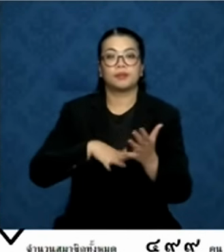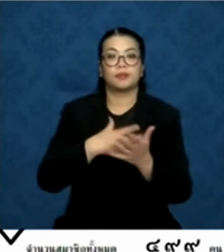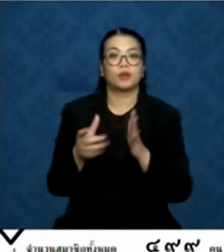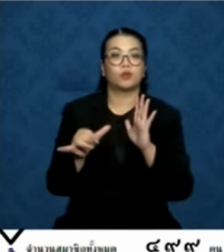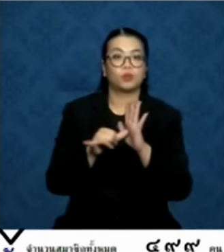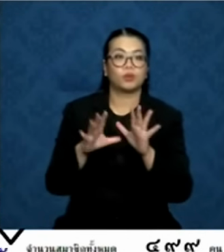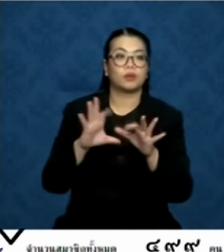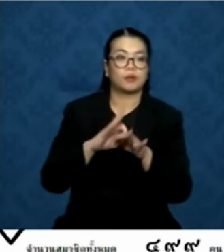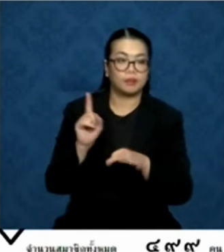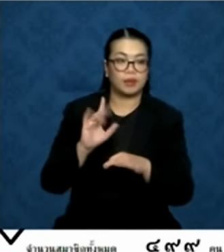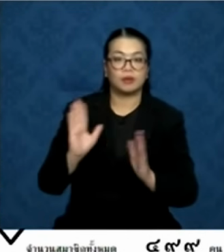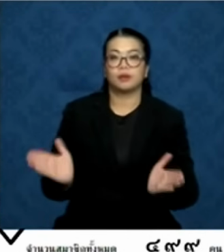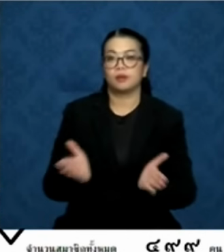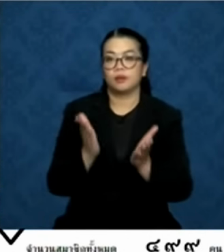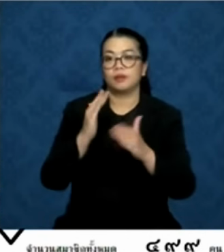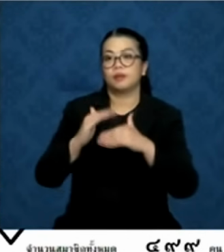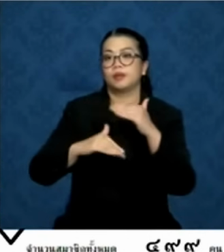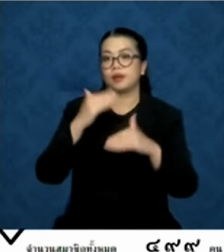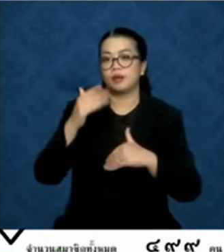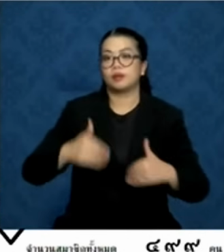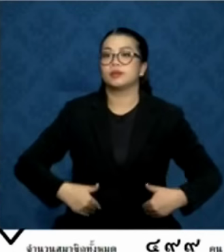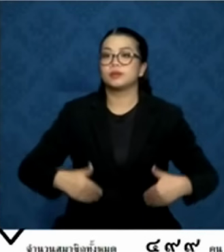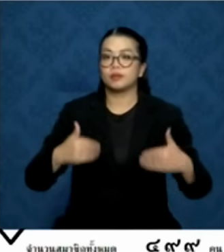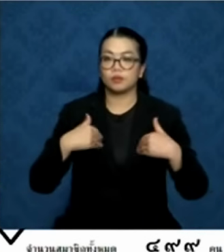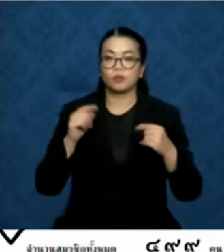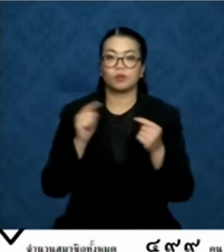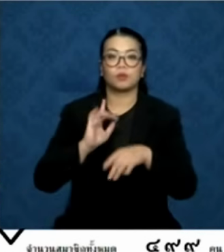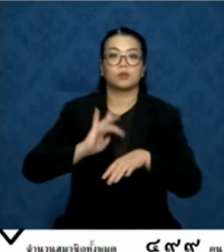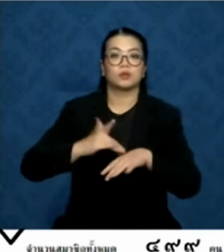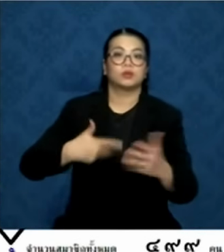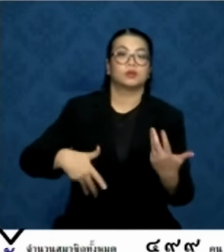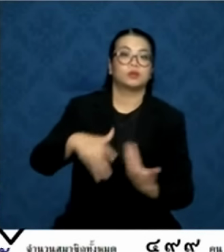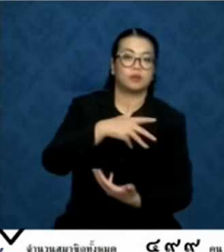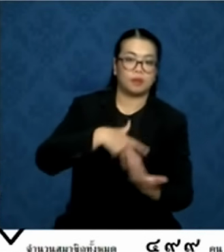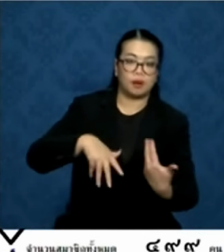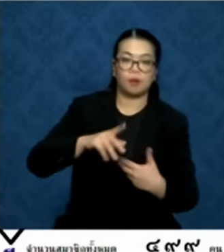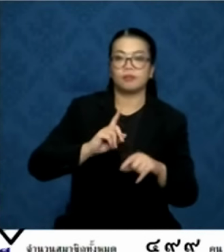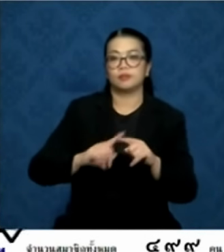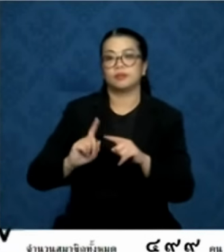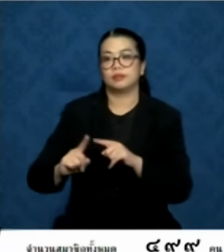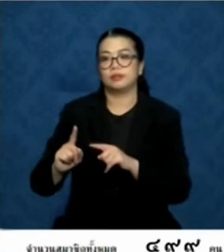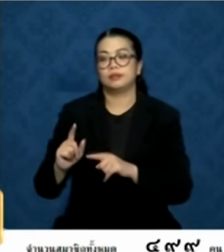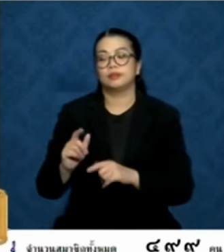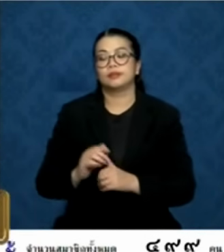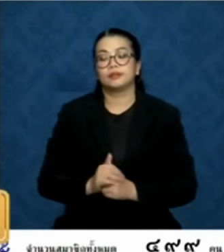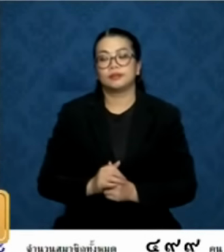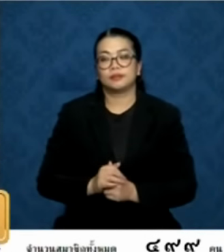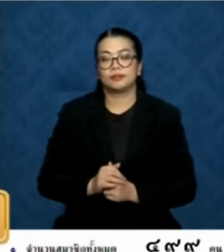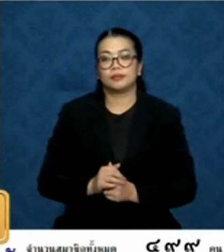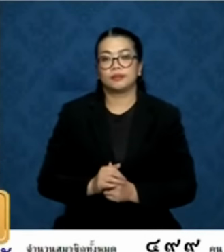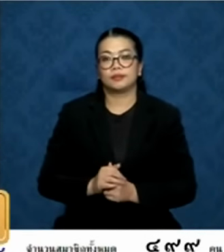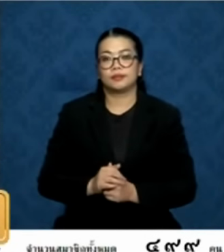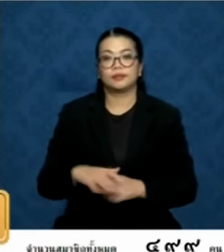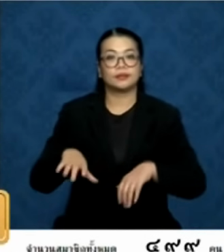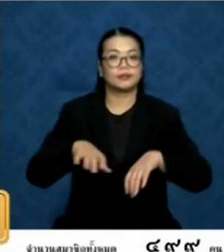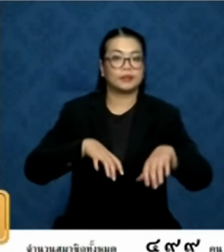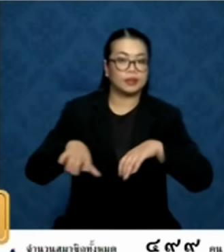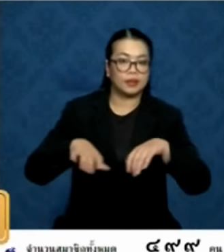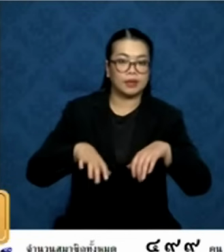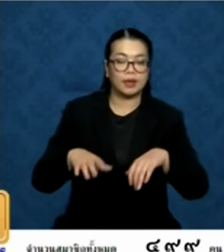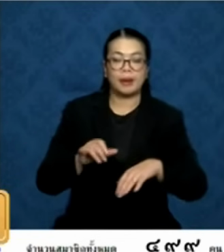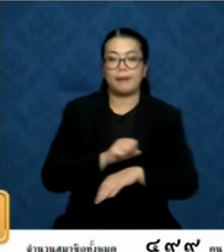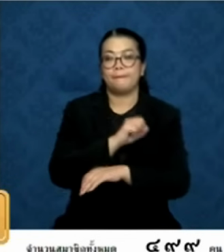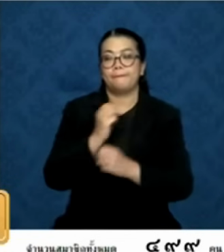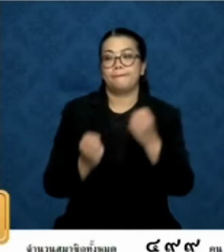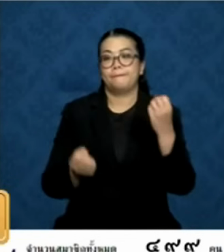การสร้างการเติบโตบนคุณภาพชีวิตที่เป็นมิตรต่อสิ่งแวดล้อมโดยการบริหารจัดการพื้นที่ป่า